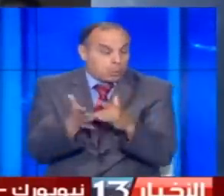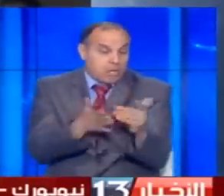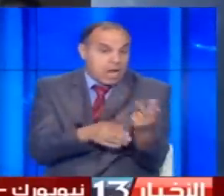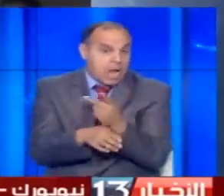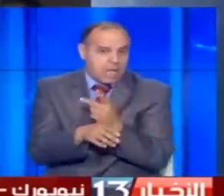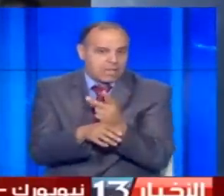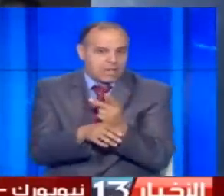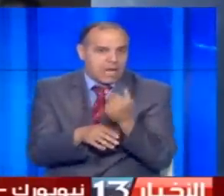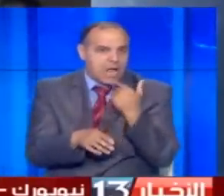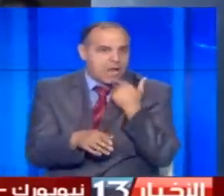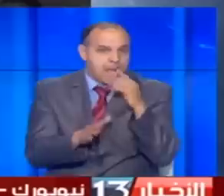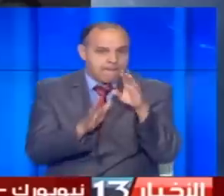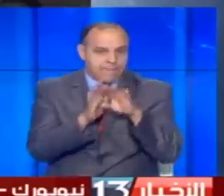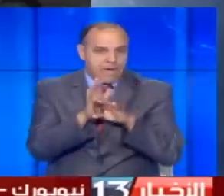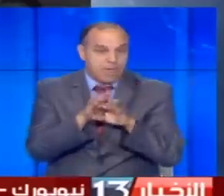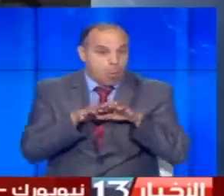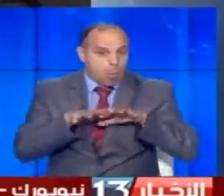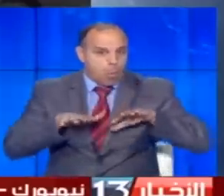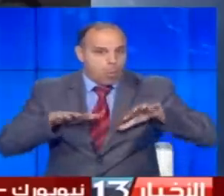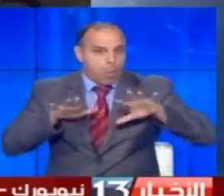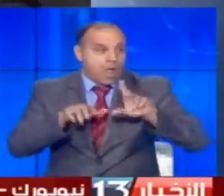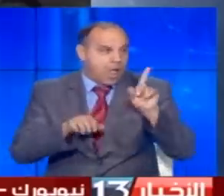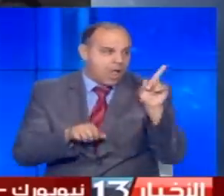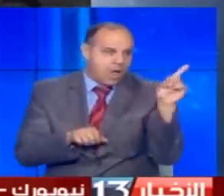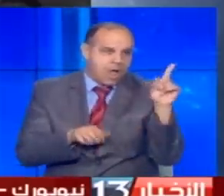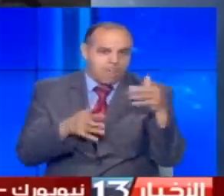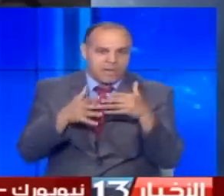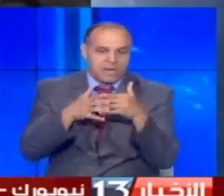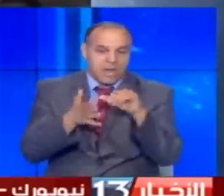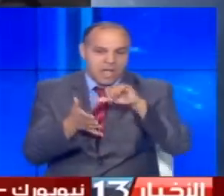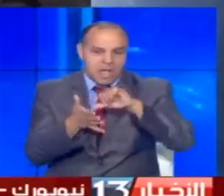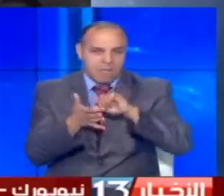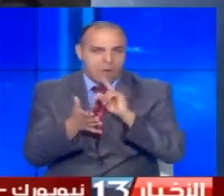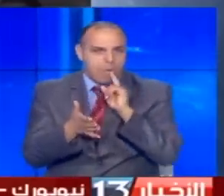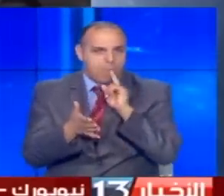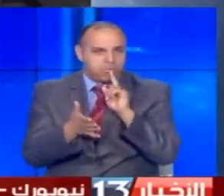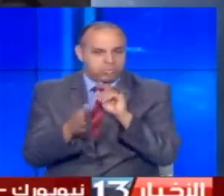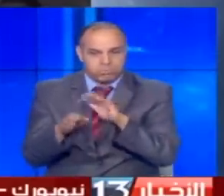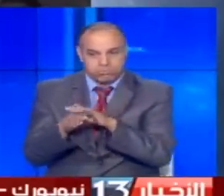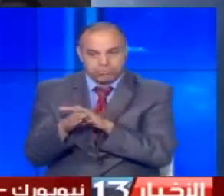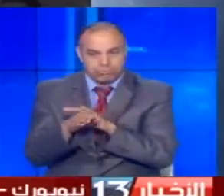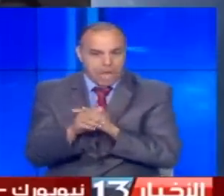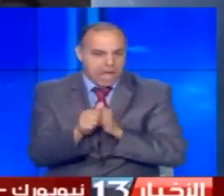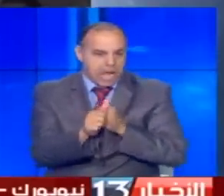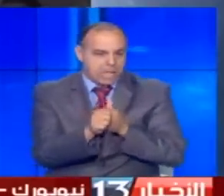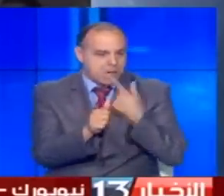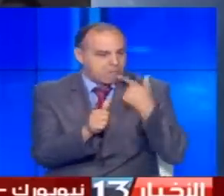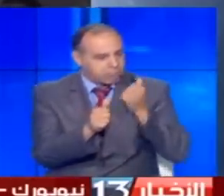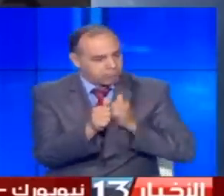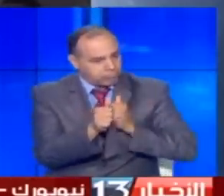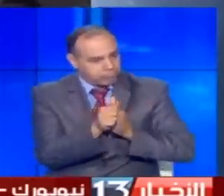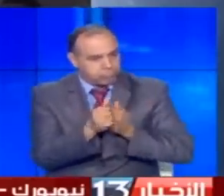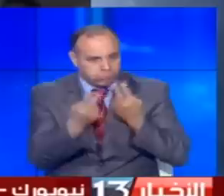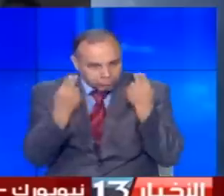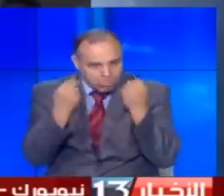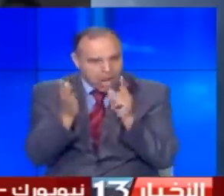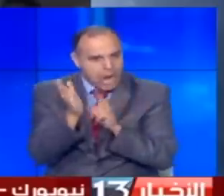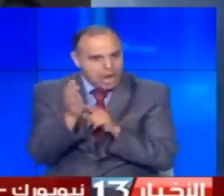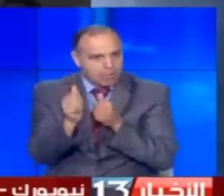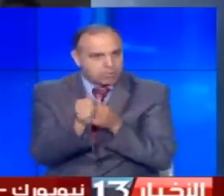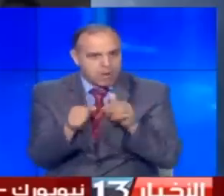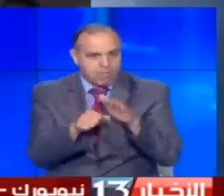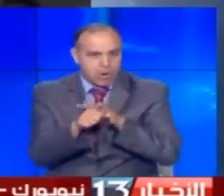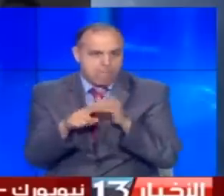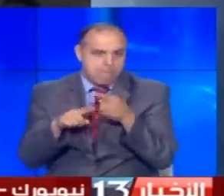لنظام منع الانتشار خاصه وان طهران تنفذ بشكل كامل التزاماتها في اطار خطه العمل الشامل